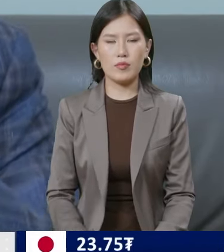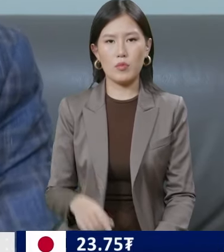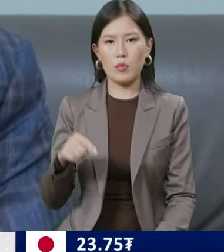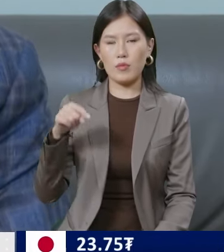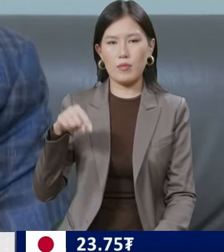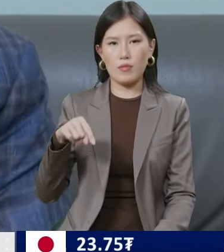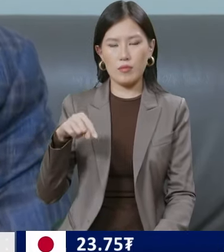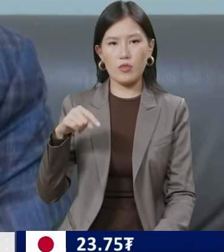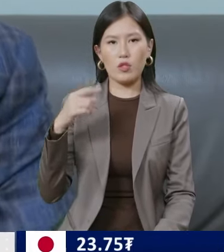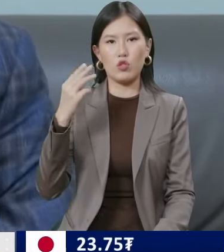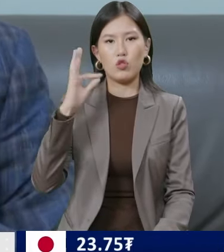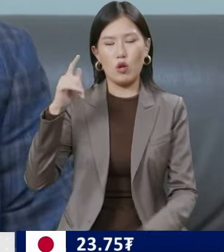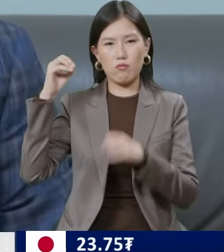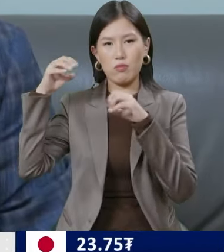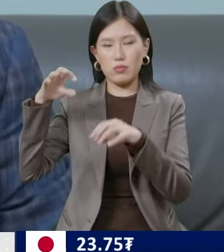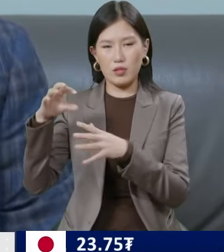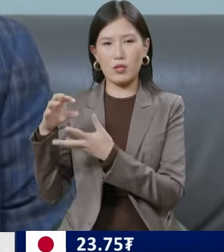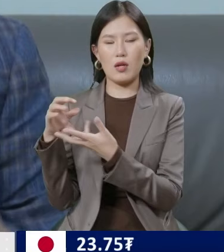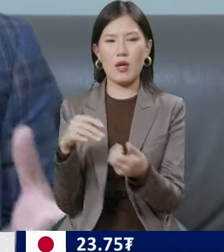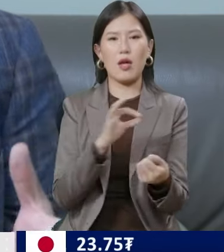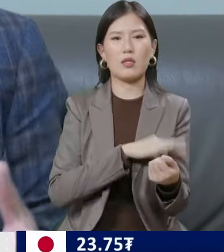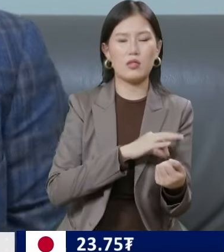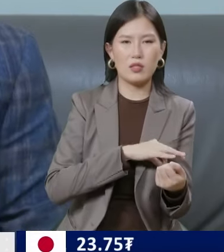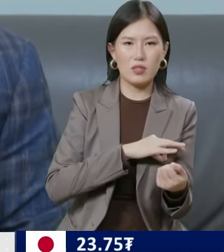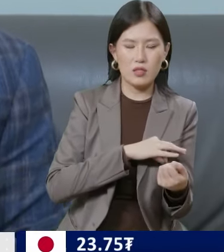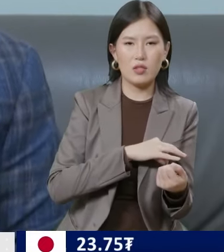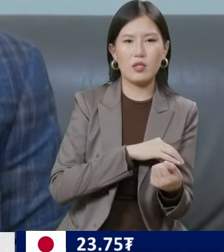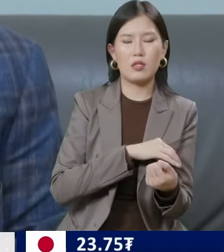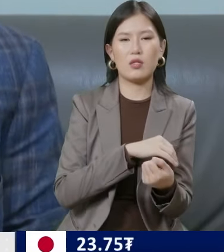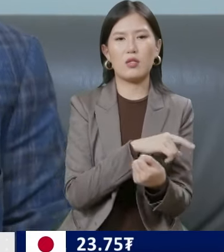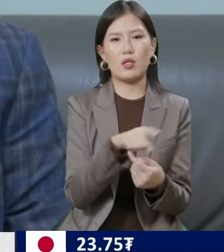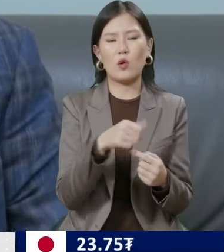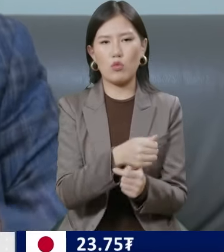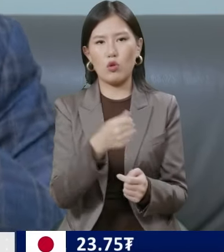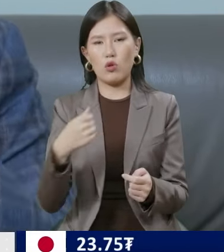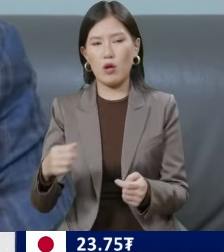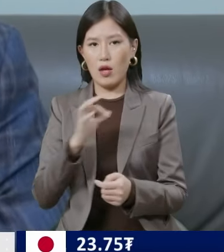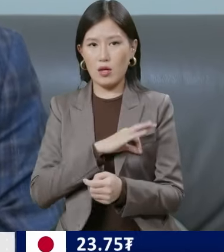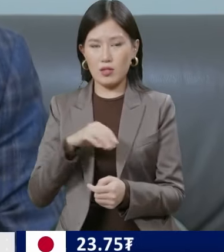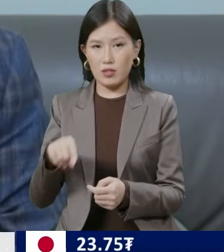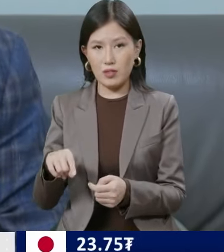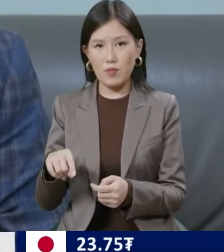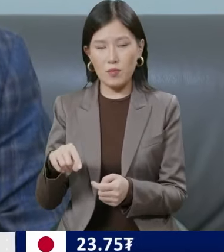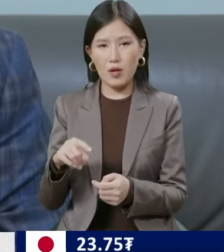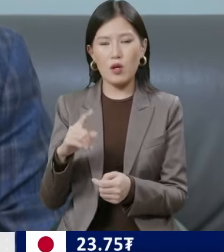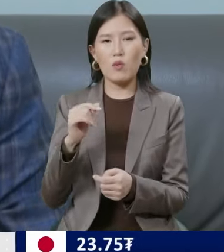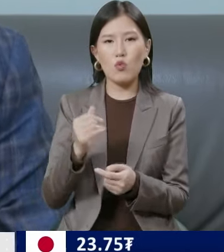ашиглаад дахиад баялаг бүтээгээд бас нэлээд том капитал тэндээс орлого их олж штэ. А тэрийн дээр бол бас өөр тариф байх